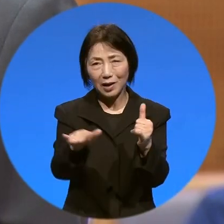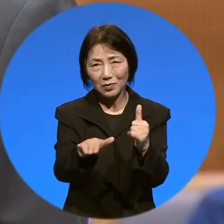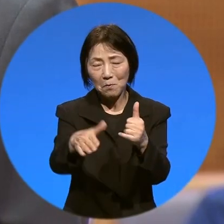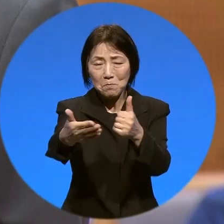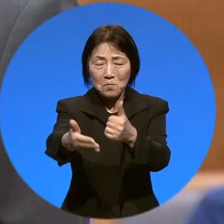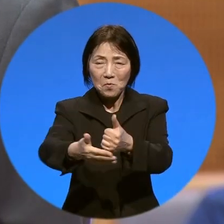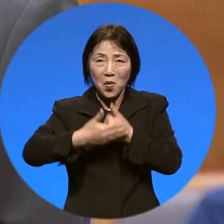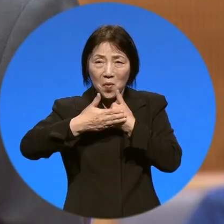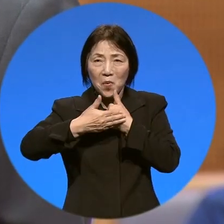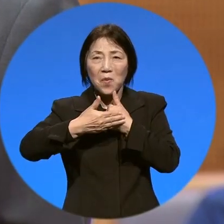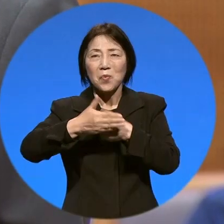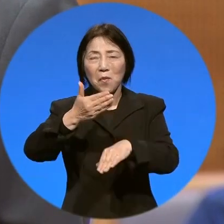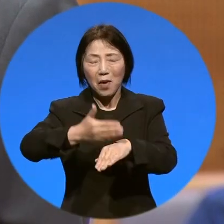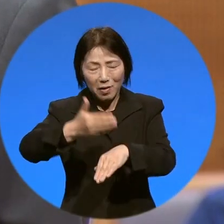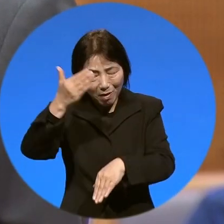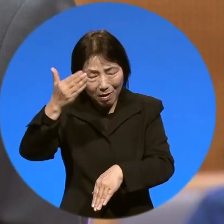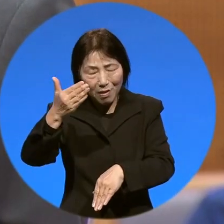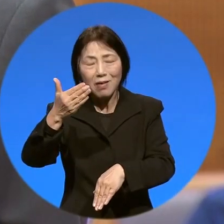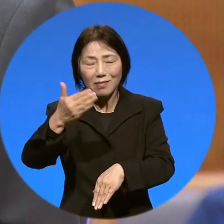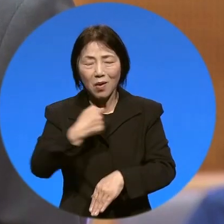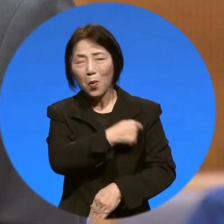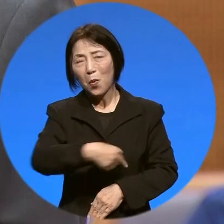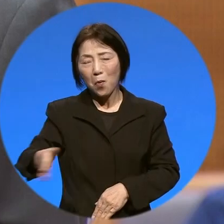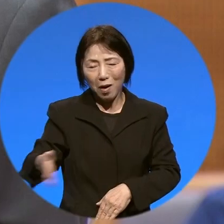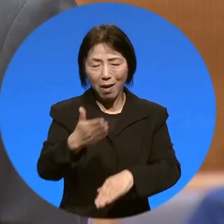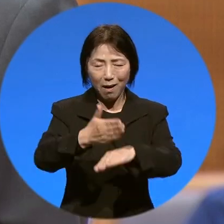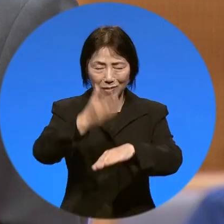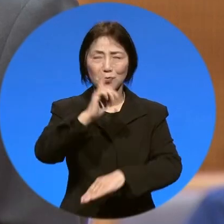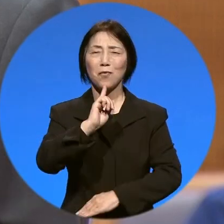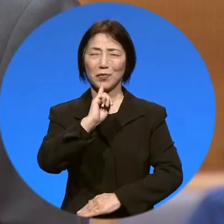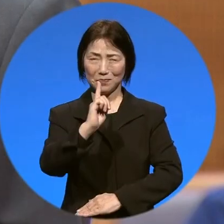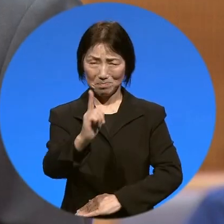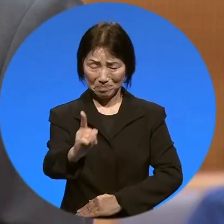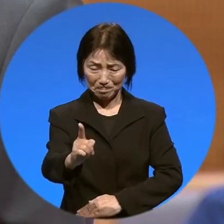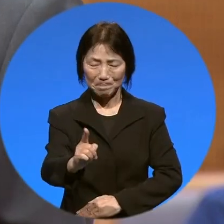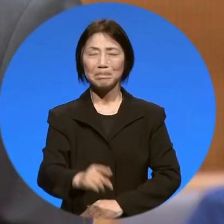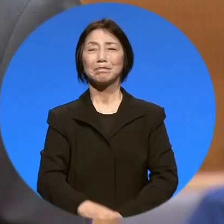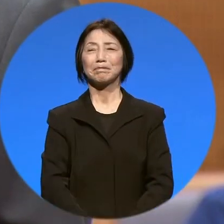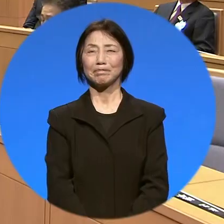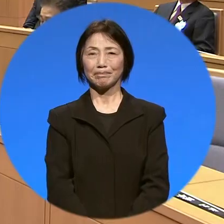情の賜物であり、心から感謝を申し上げる次第でございます。